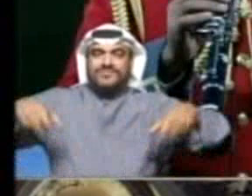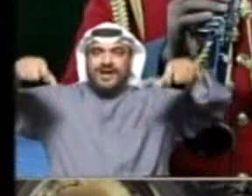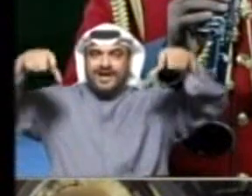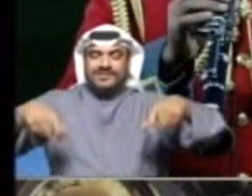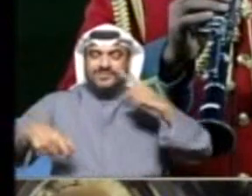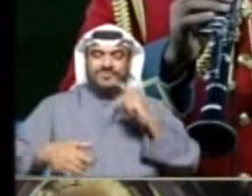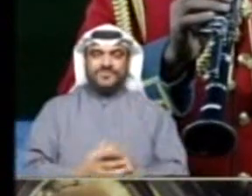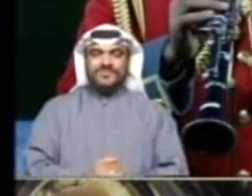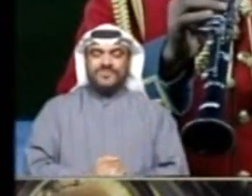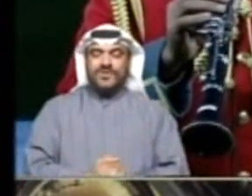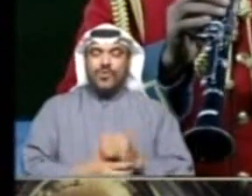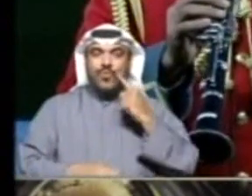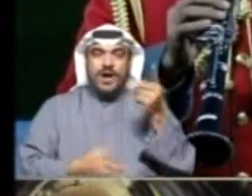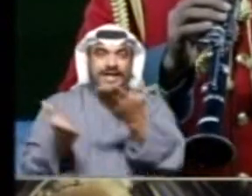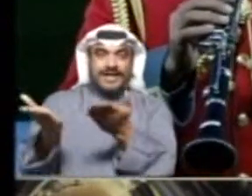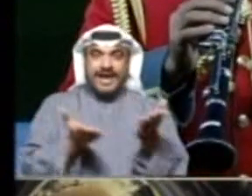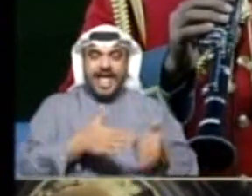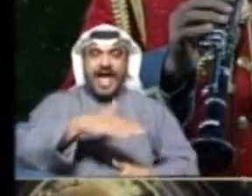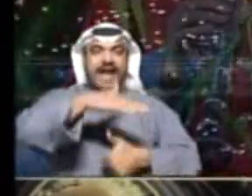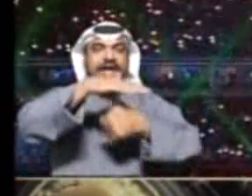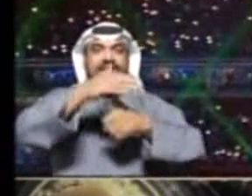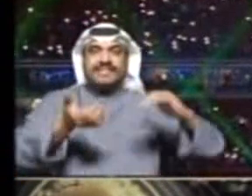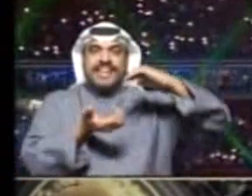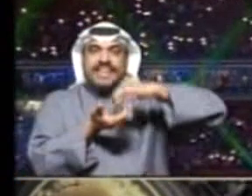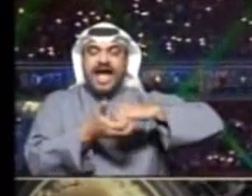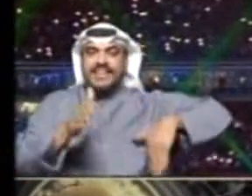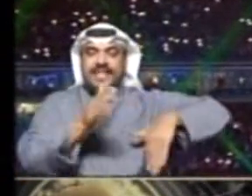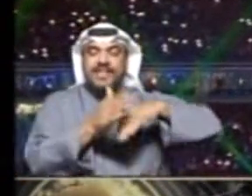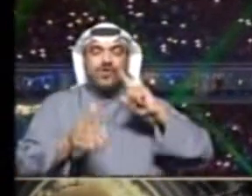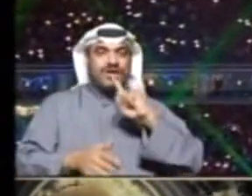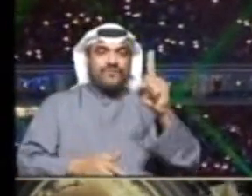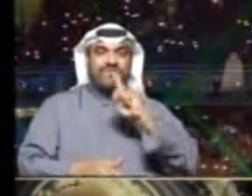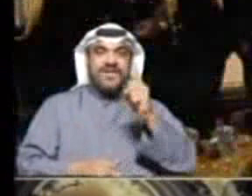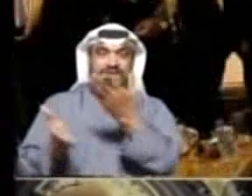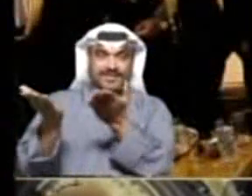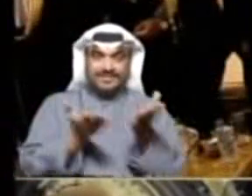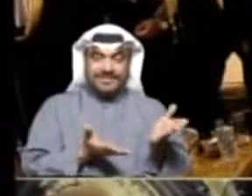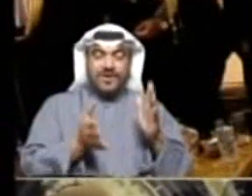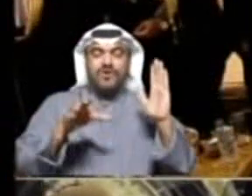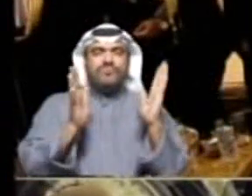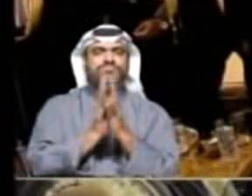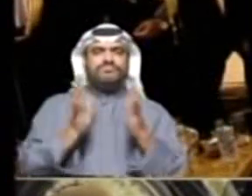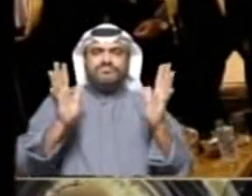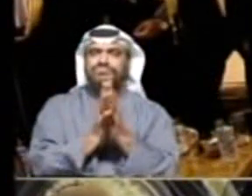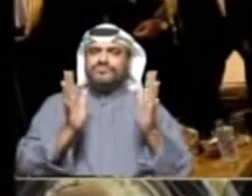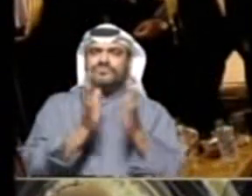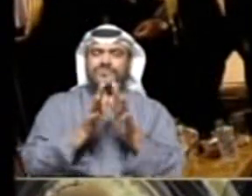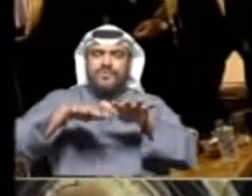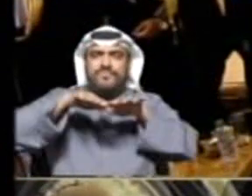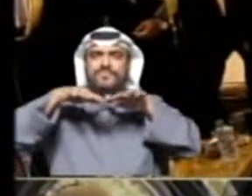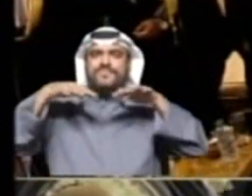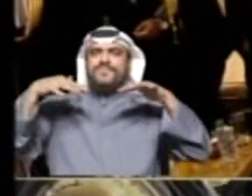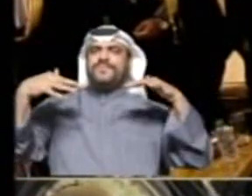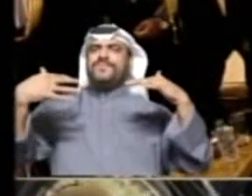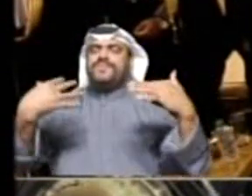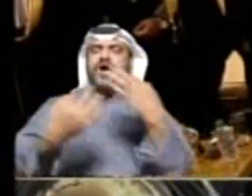الإيقاف الرياضي بحضور رئيس الاتحاد الدولي لكرة القدم. هذه الجماهير التي غصت بها جنبات الملعب